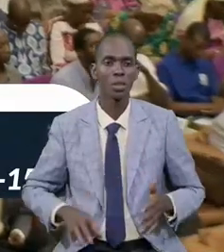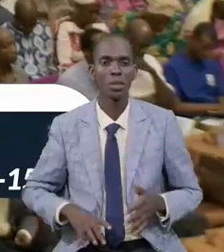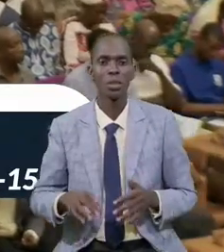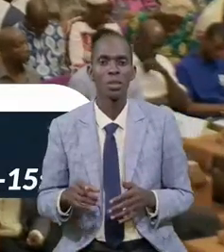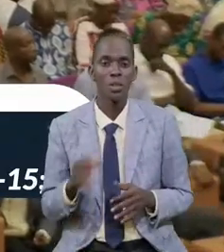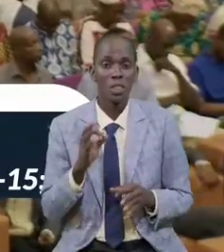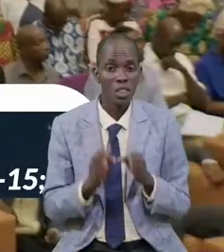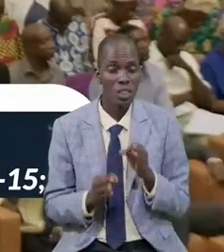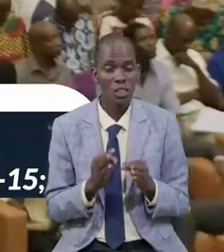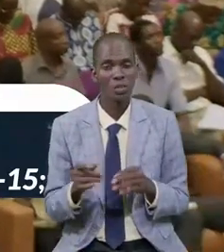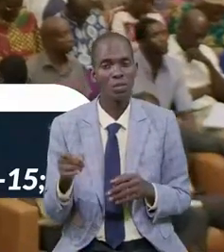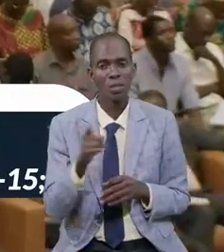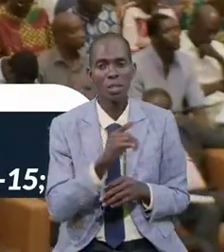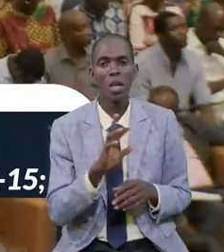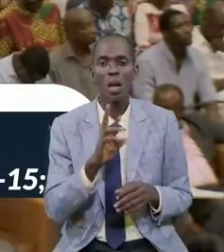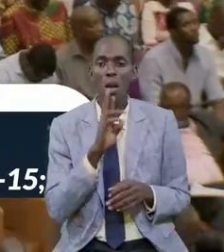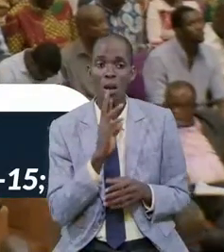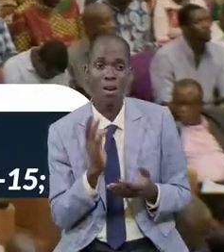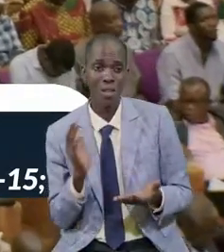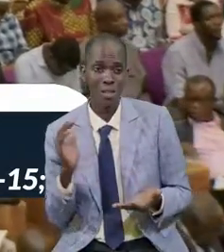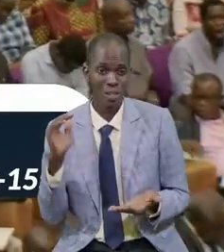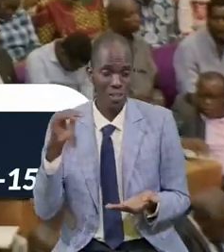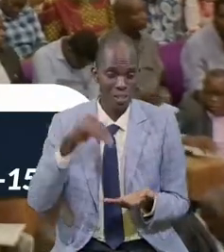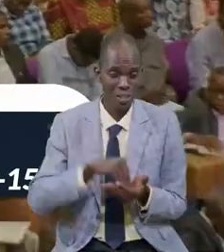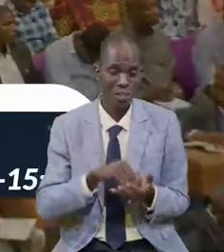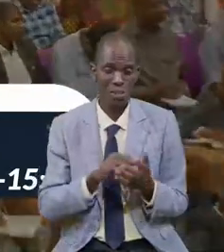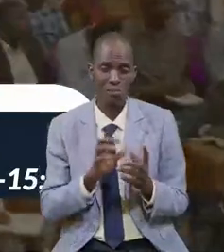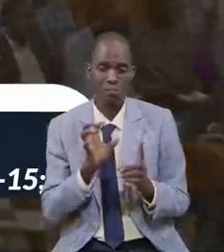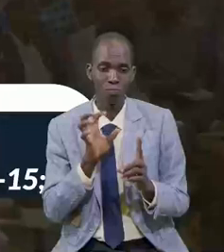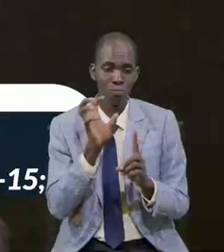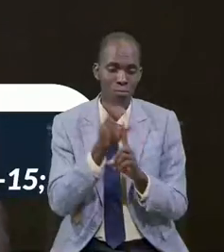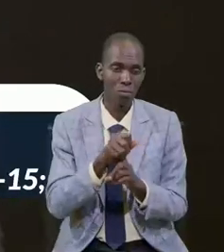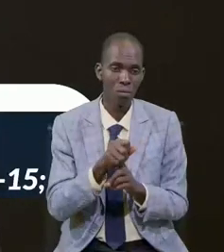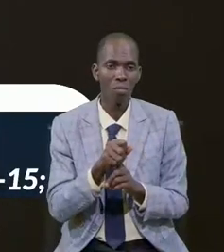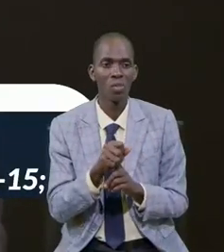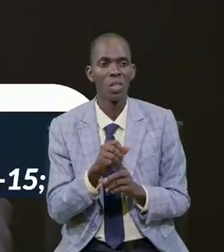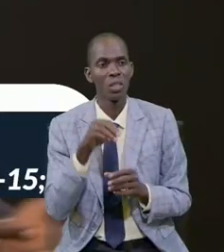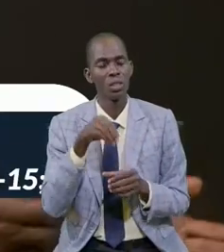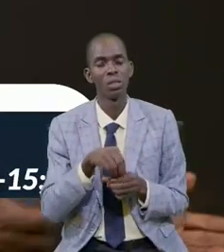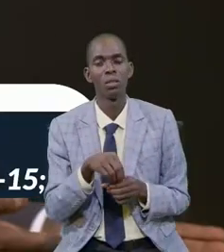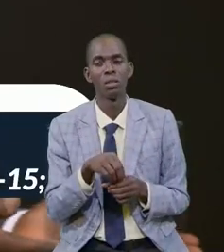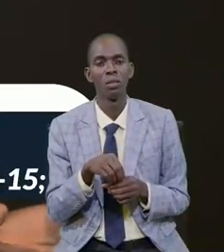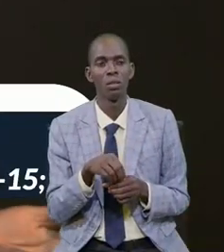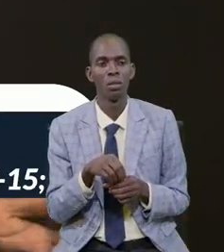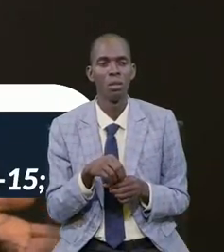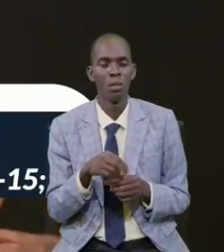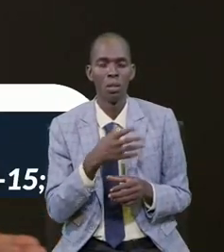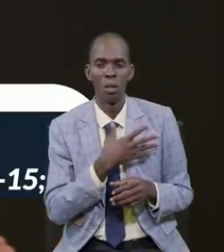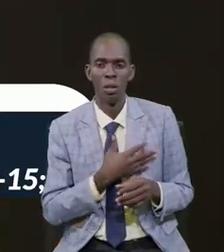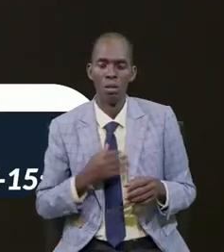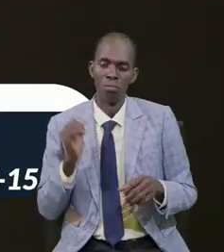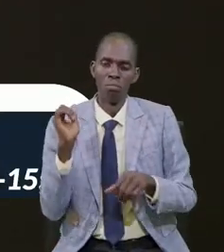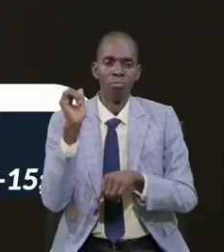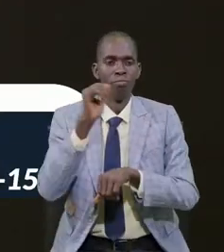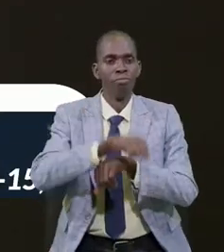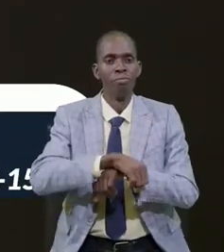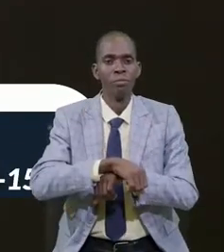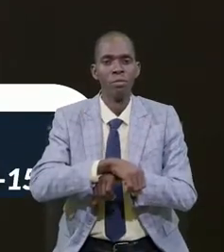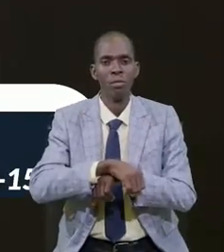Jésus-Christ, il s'y engage de nouveau et sont vaincus.